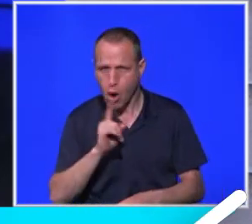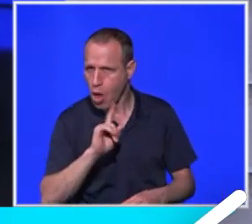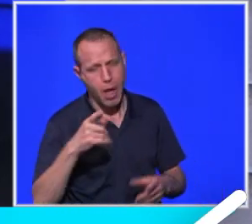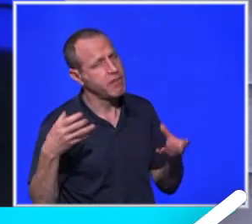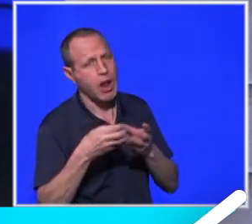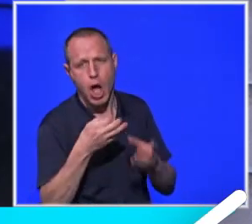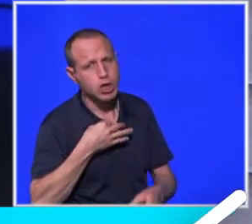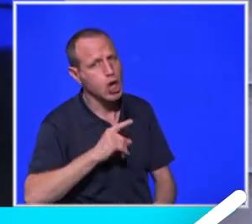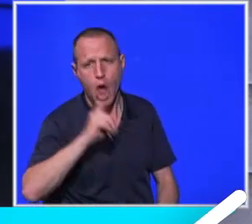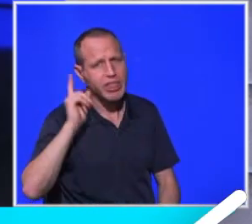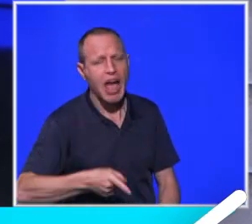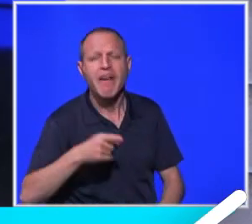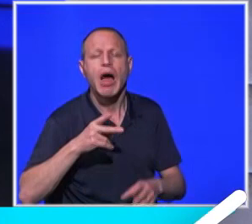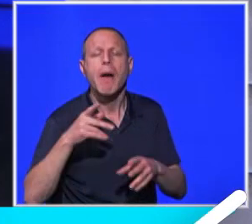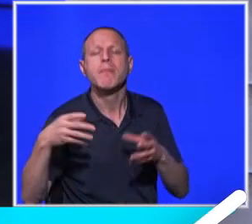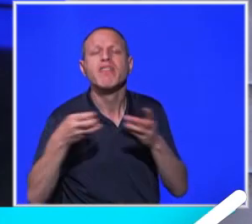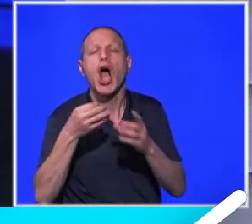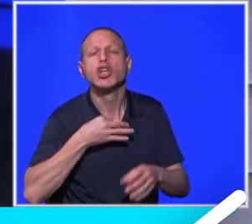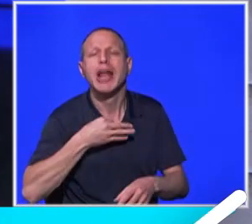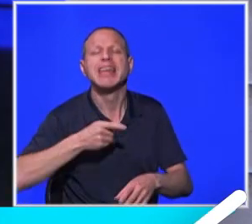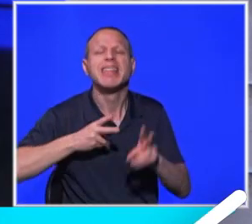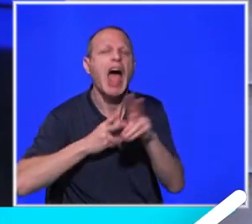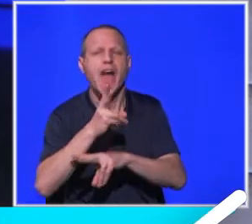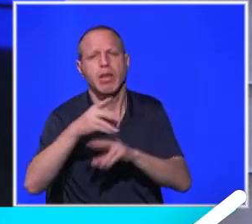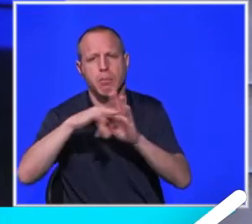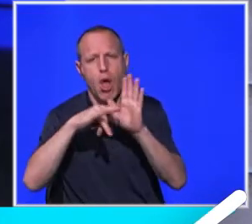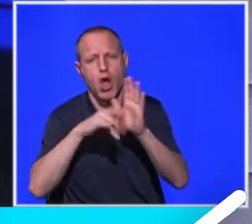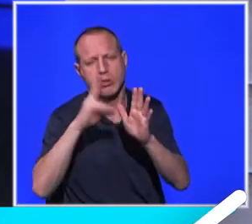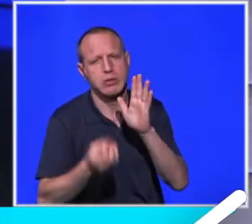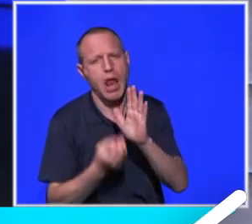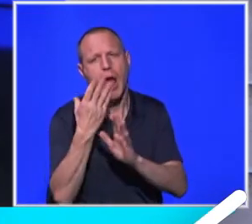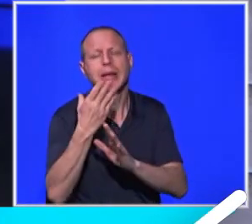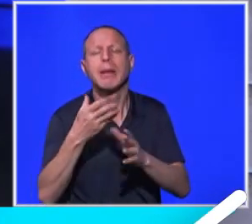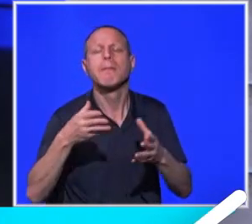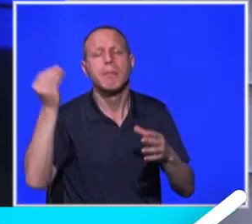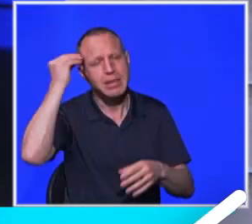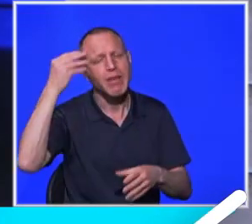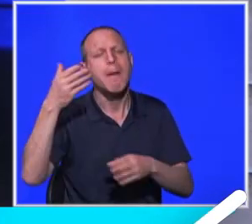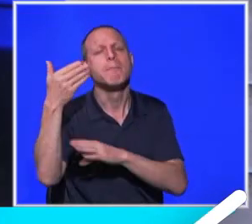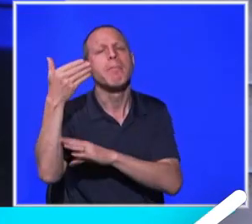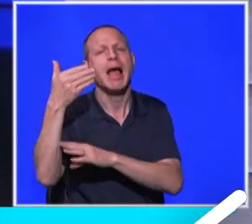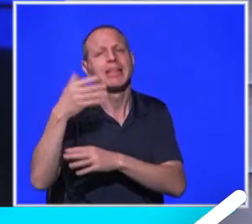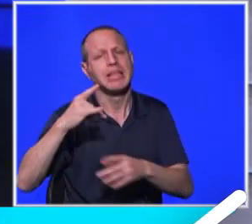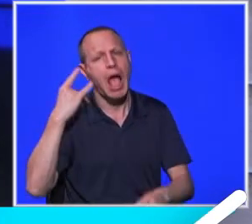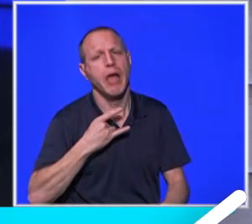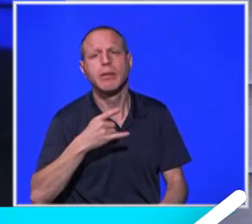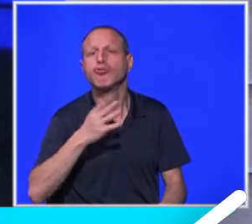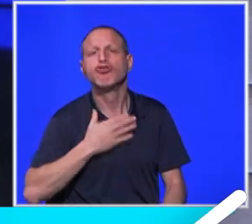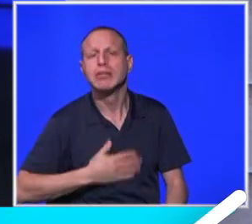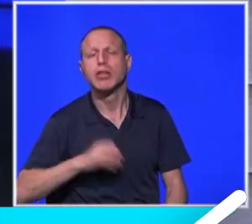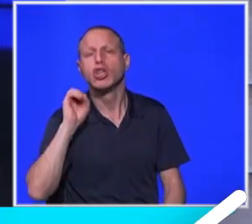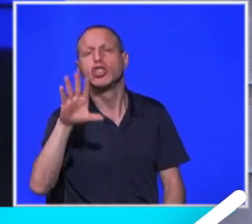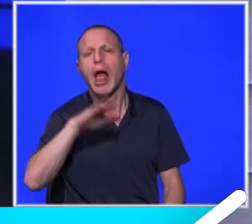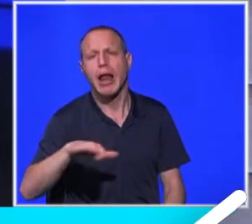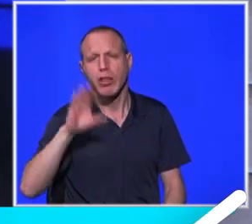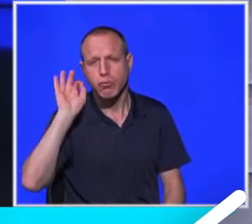שלי תעביר בחוק שצריך להקים בתי ספר ממלכתיים חרדים, ומי שירצה ישלח את הילדים